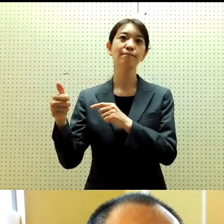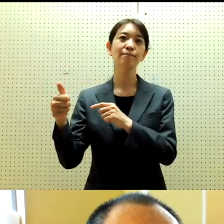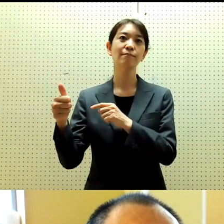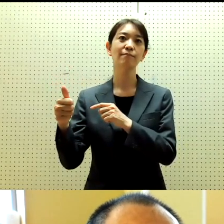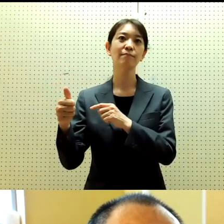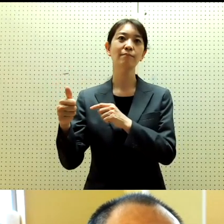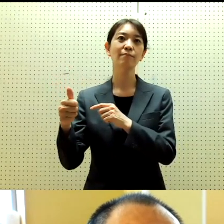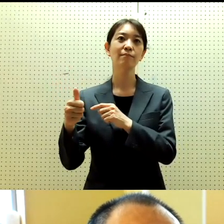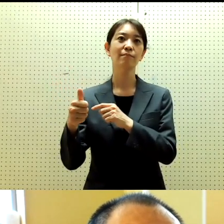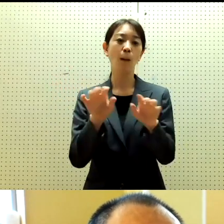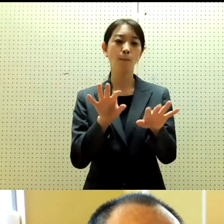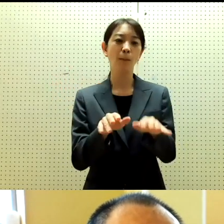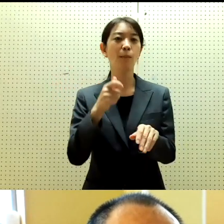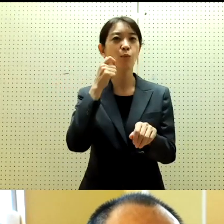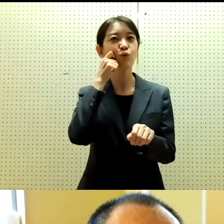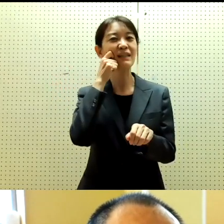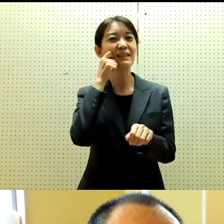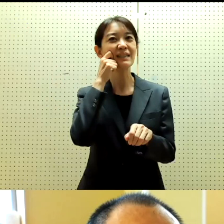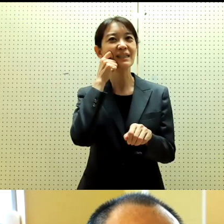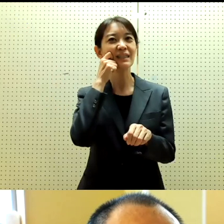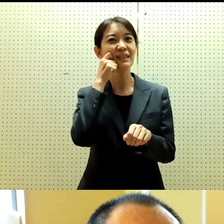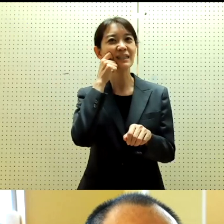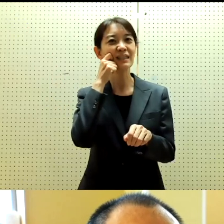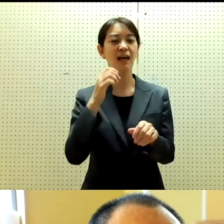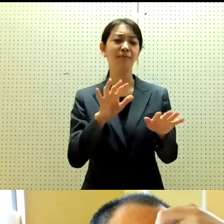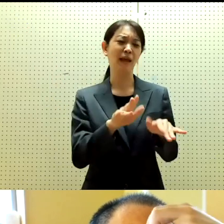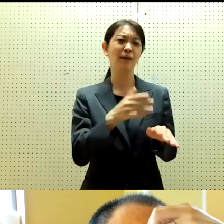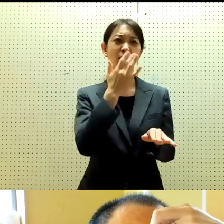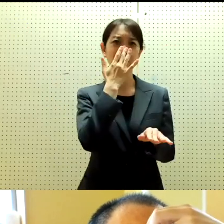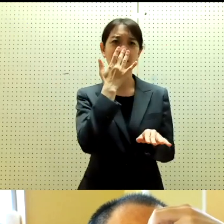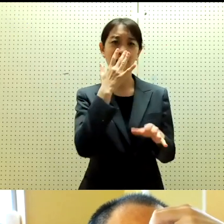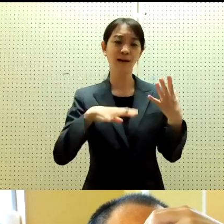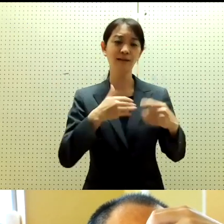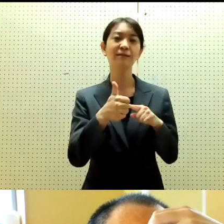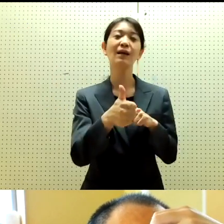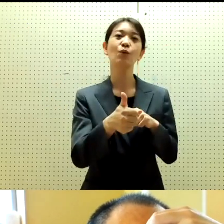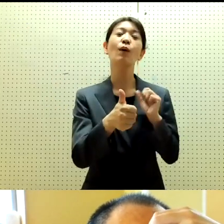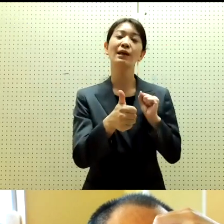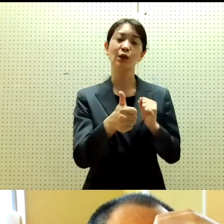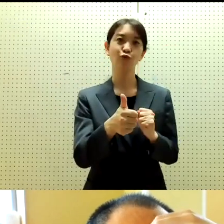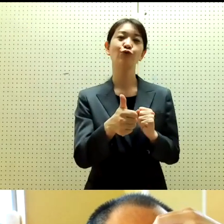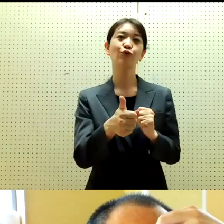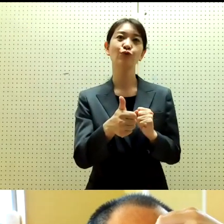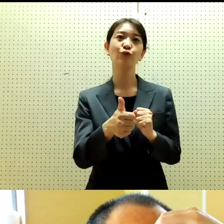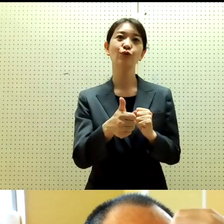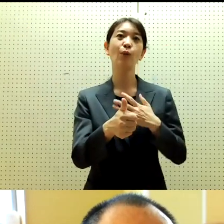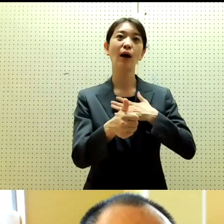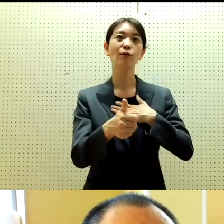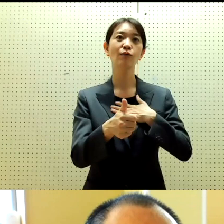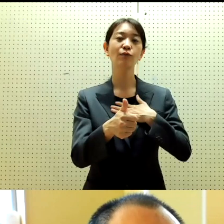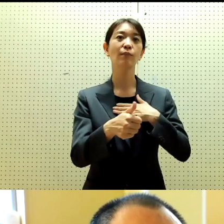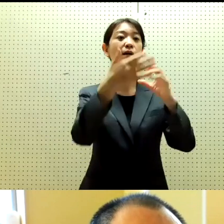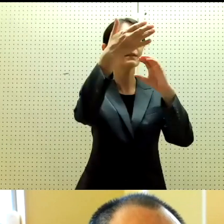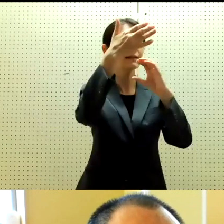しい操作が難しいんじゃないかとかタイピングができないんじゃないかとかっていうのは、まあ、一般に言われることなんですけども、写真を撮ったりと